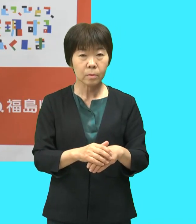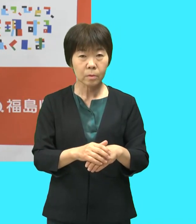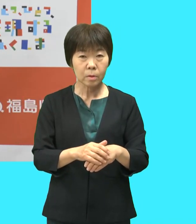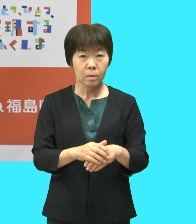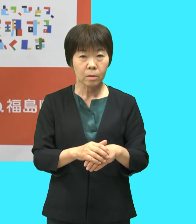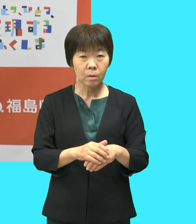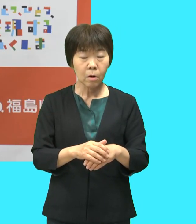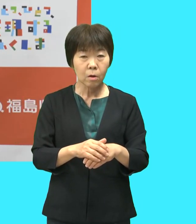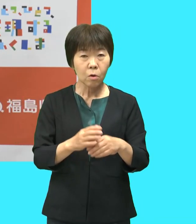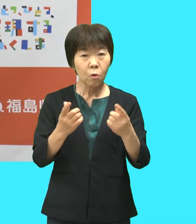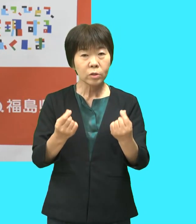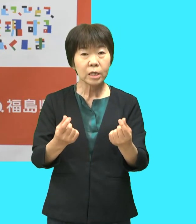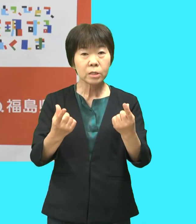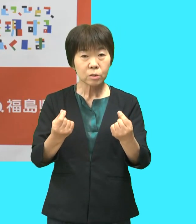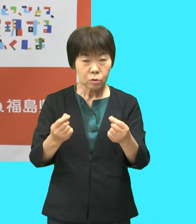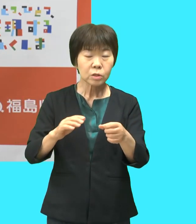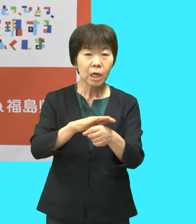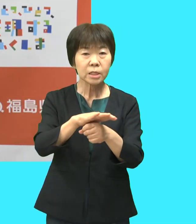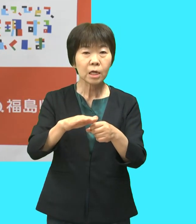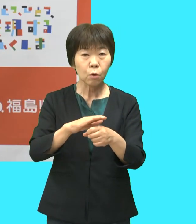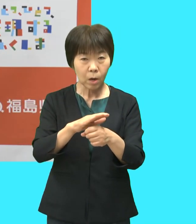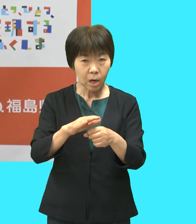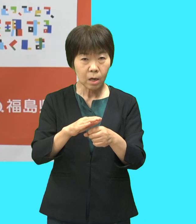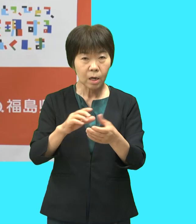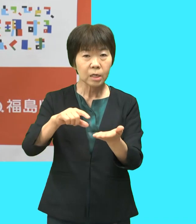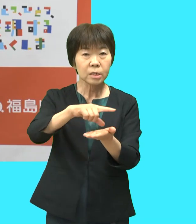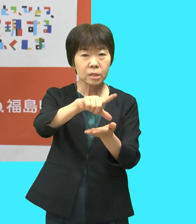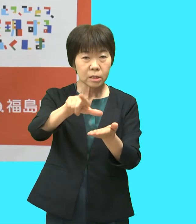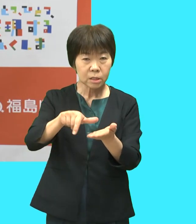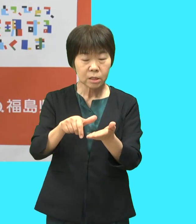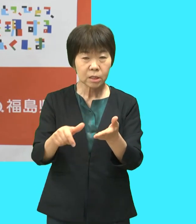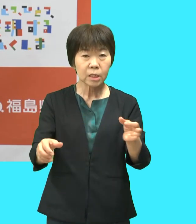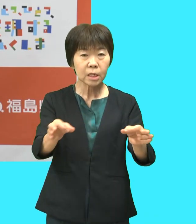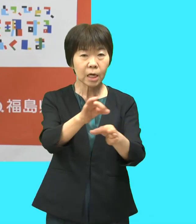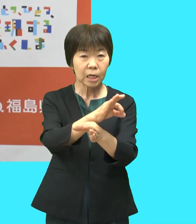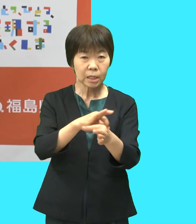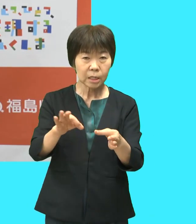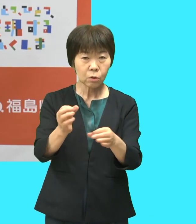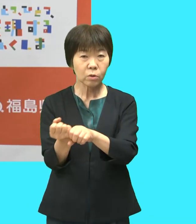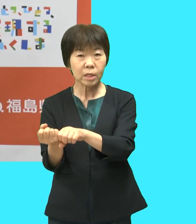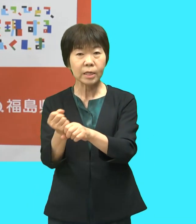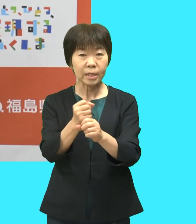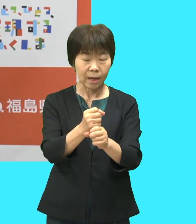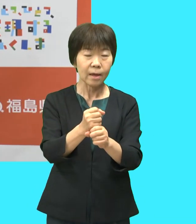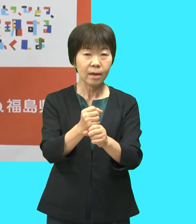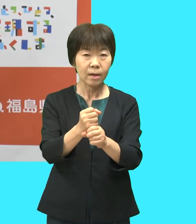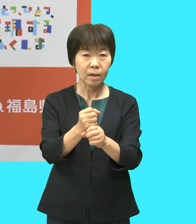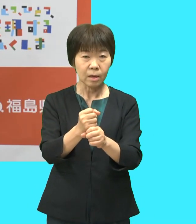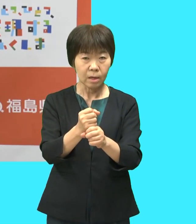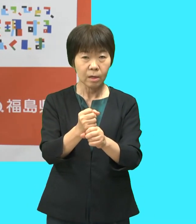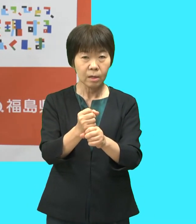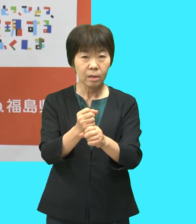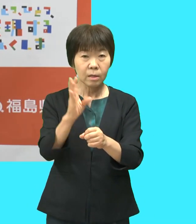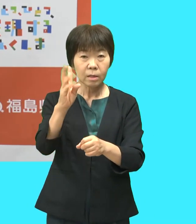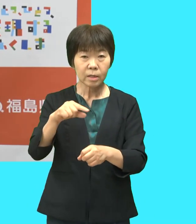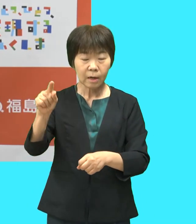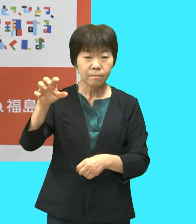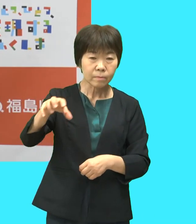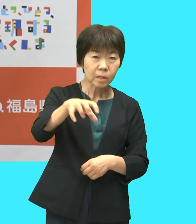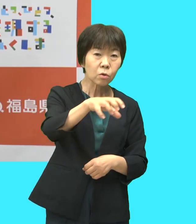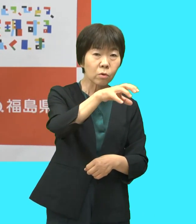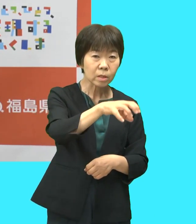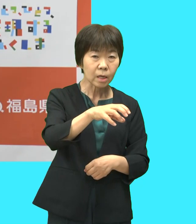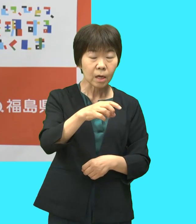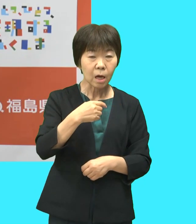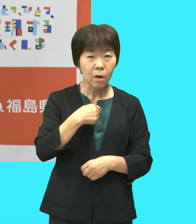並行しながら、大事なことは地域経済の再生でありますが、まず各県においてで我々県